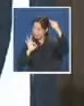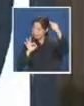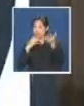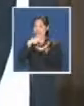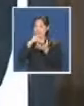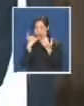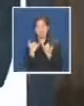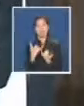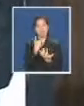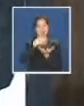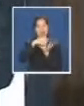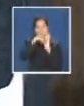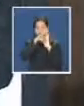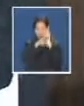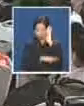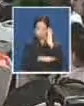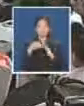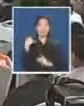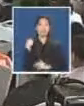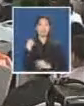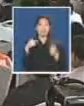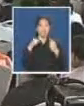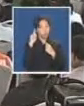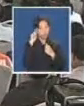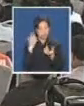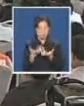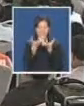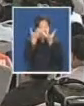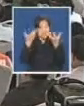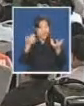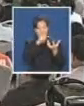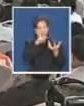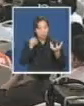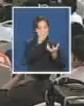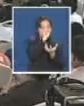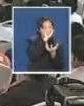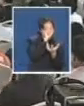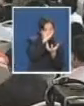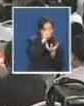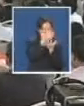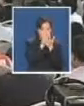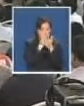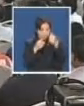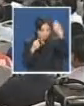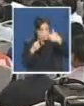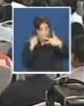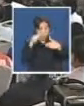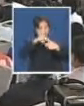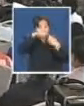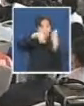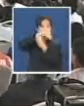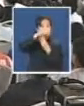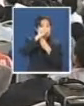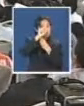นี้ในการพูดถึงรายละเอียดที่ได้มีการแยกส่วนของวาระเร่งด่วน 3เรื่องก็คือเรื่องของเศรษฐกิจนอกระบบ